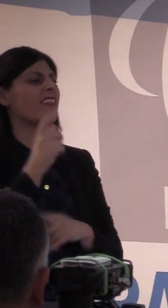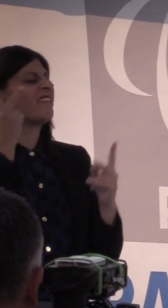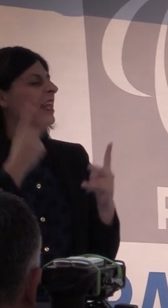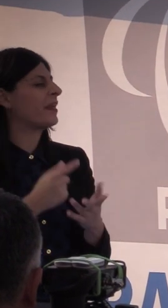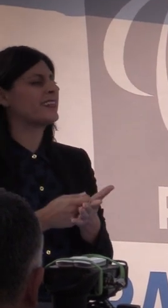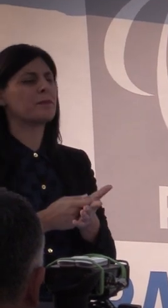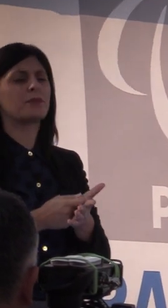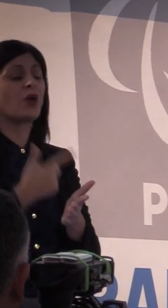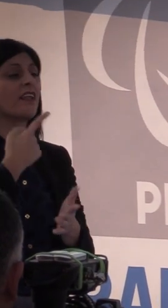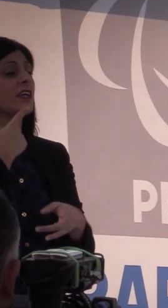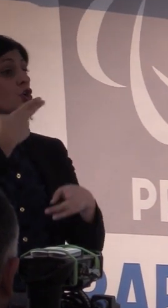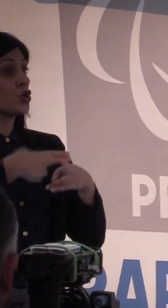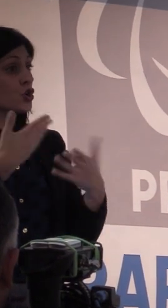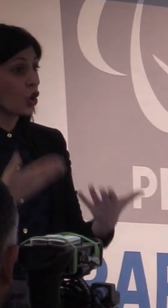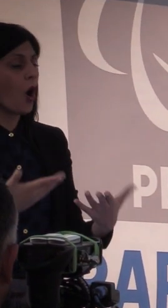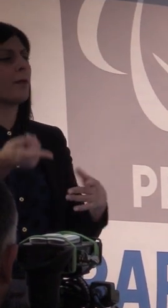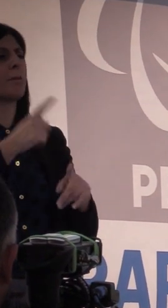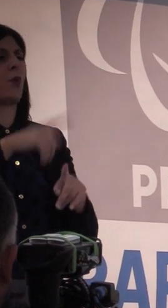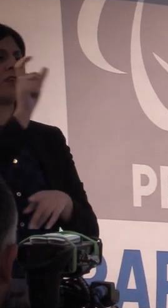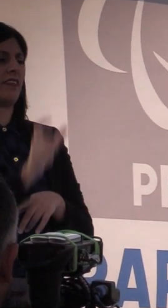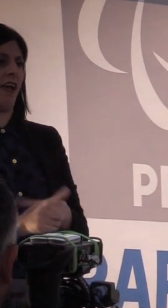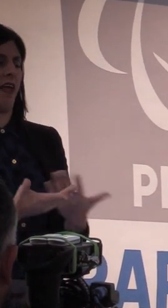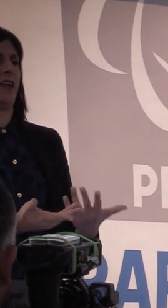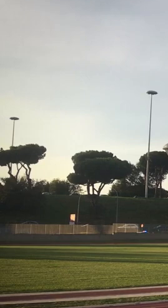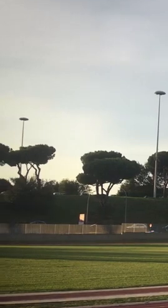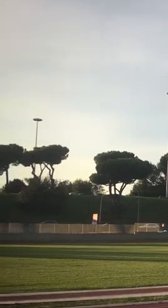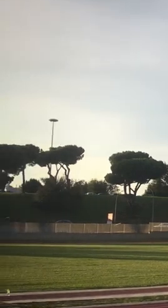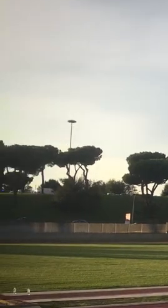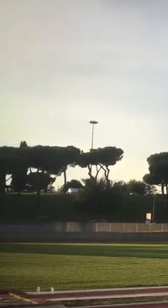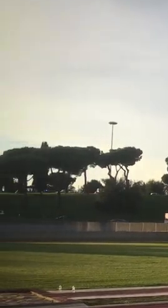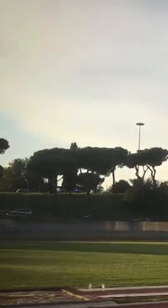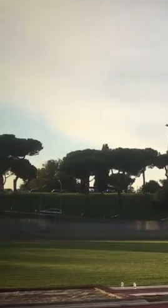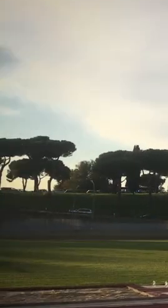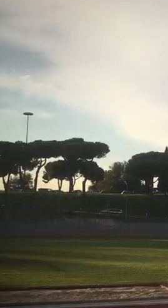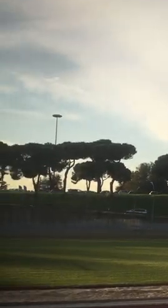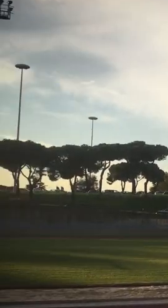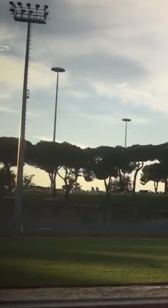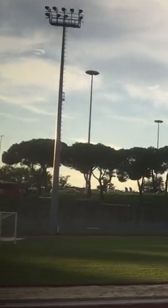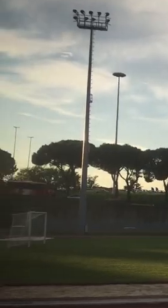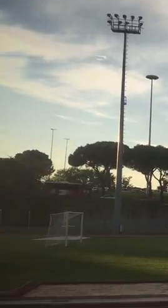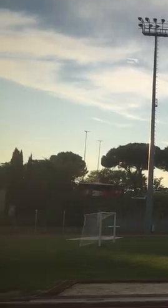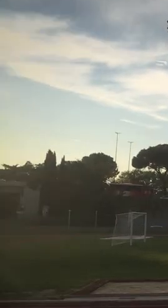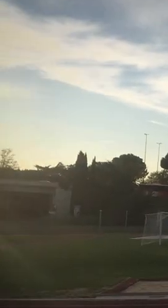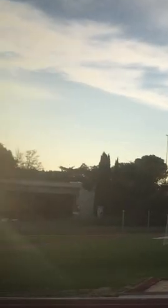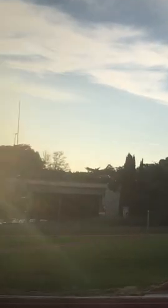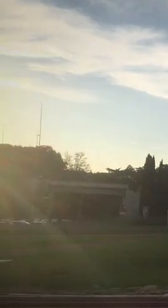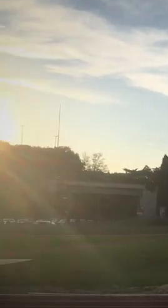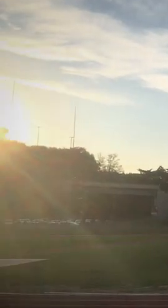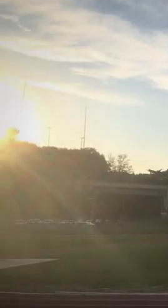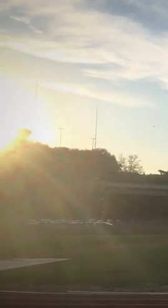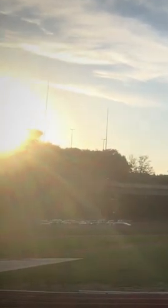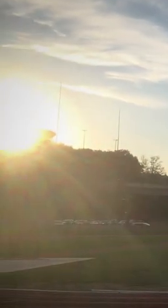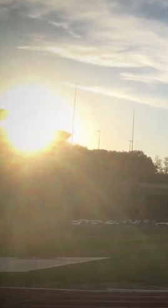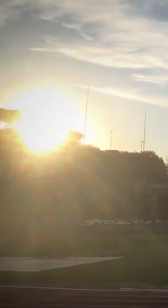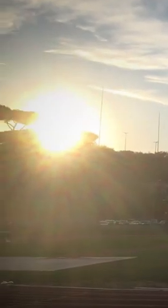per roma e per l'italia con l'inaugurazione di questa splendida struttura non solo la nostra città ma